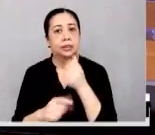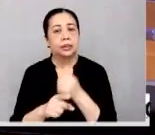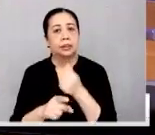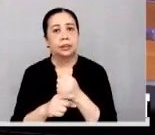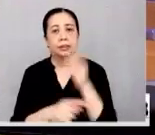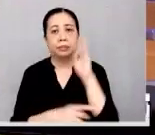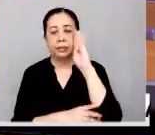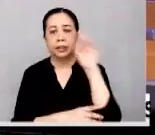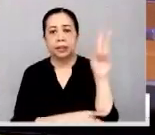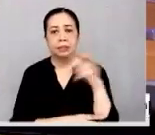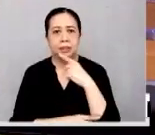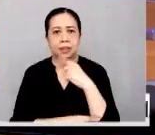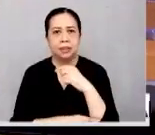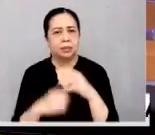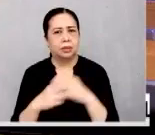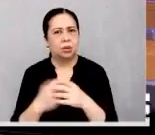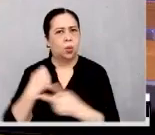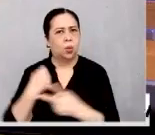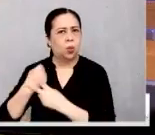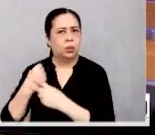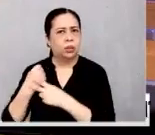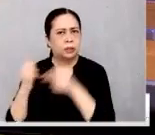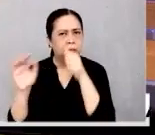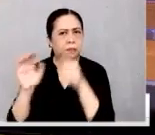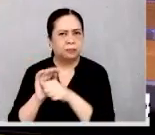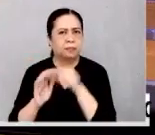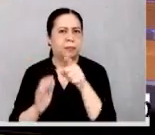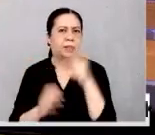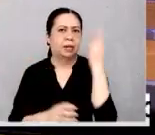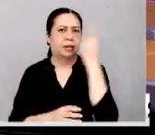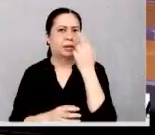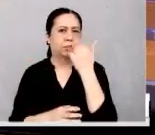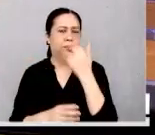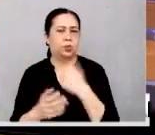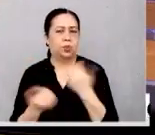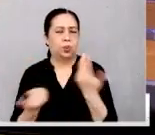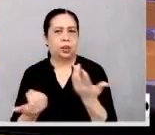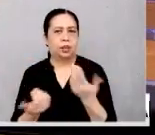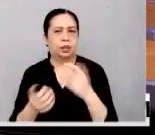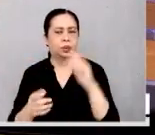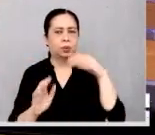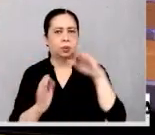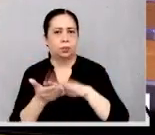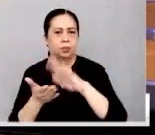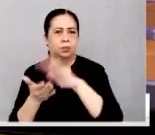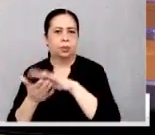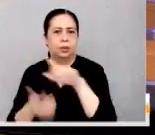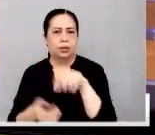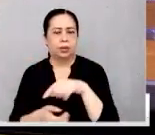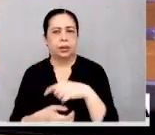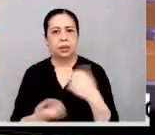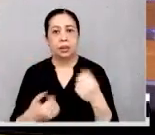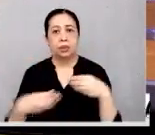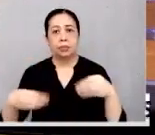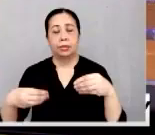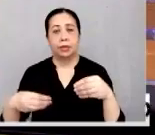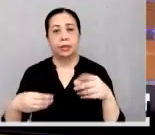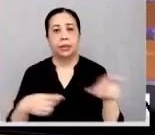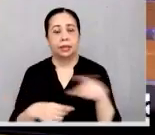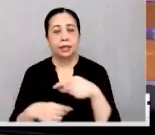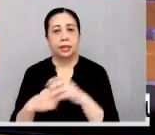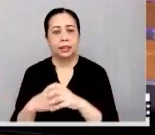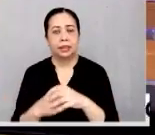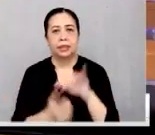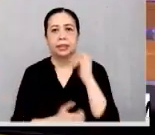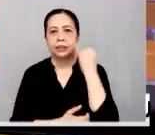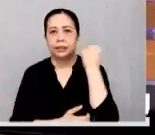ang nagsabing hoarding at smuggling ang ugat ng problema. Live mula sa trabaho market sa Maynila, nasa frontline ng balitang yan, si